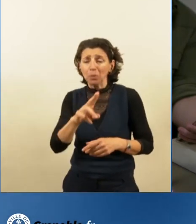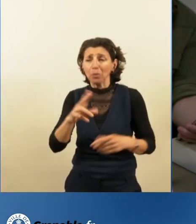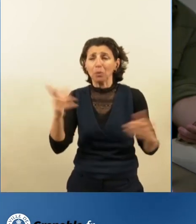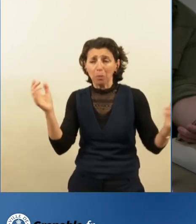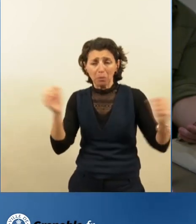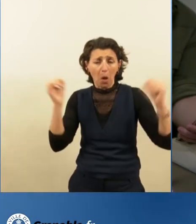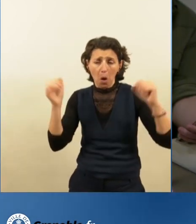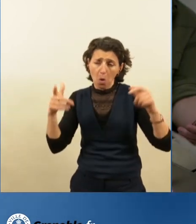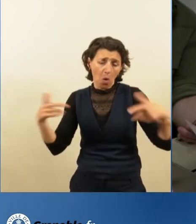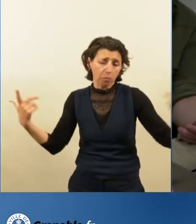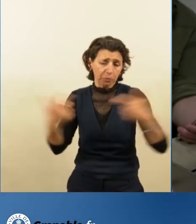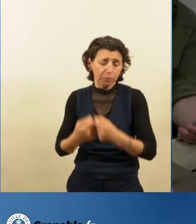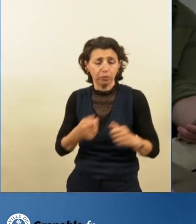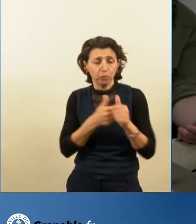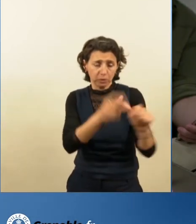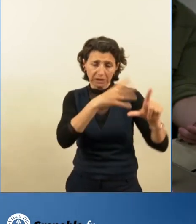comme d'initiatives